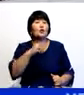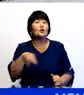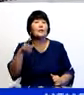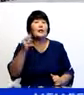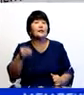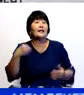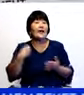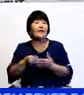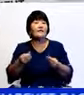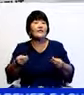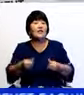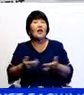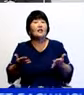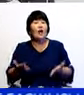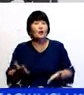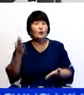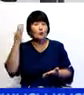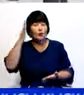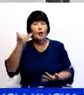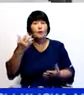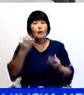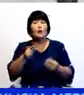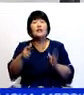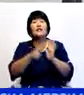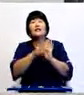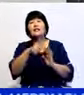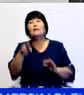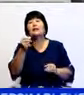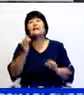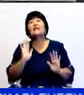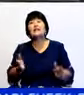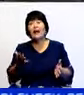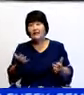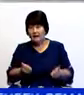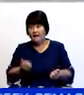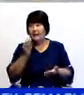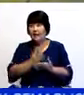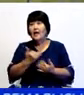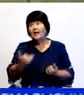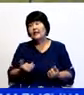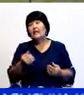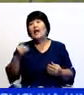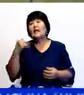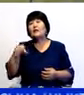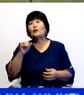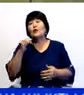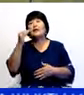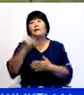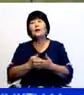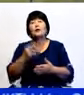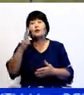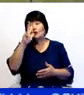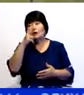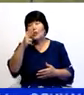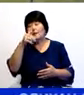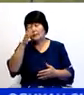теңге инвестиция тарту көзделсе, бүгінгі күнге дейін соның 7 миллиард теңгесі ғана келінген. Сондай-ақ, индустрияландыру бағдарламасының 3-ші 5 жылдық